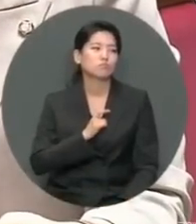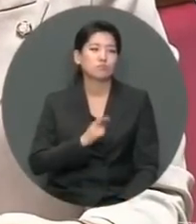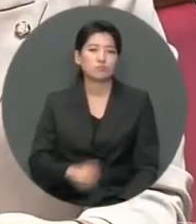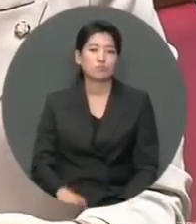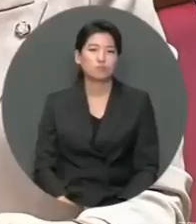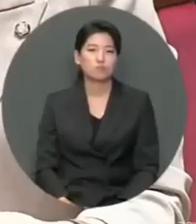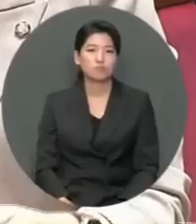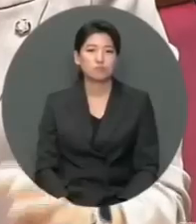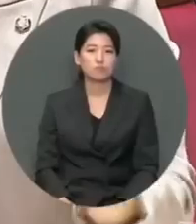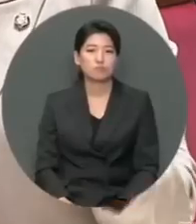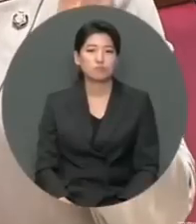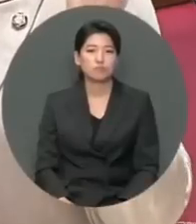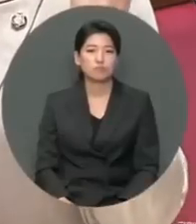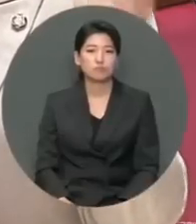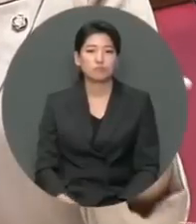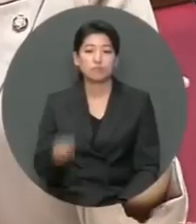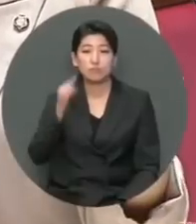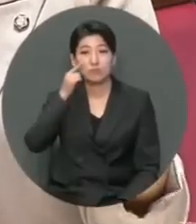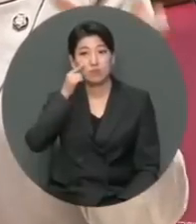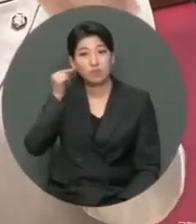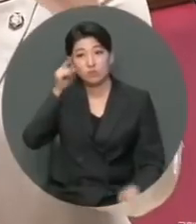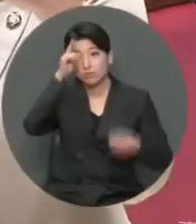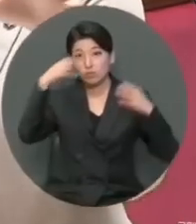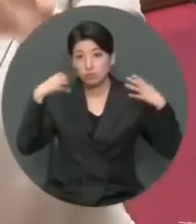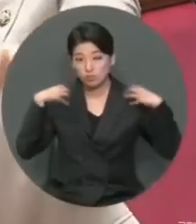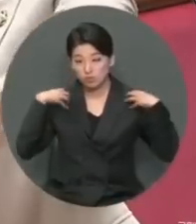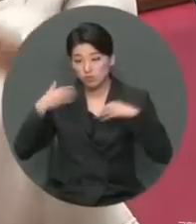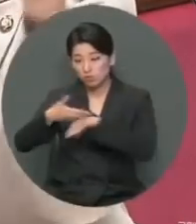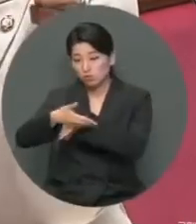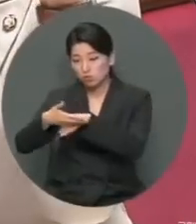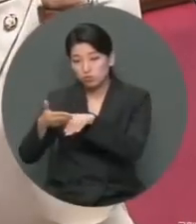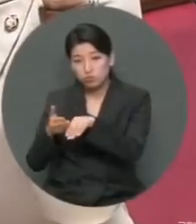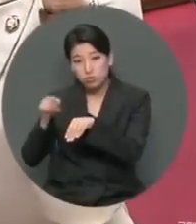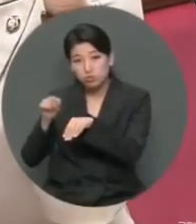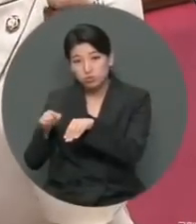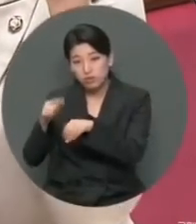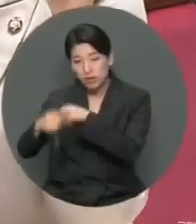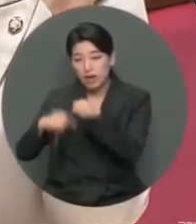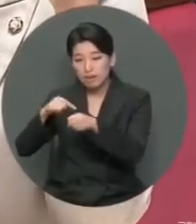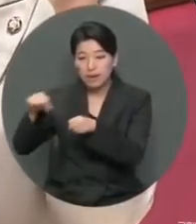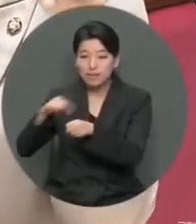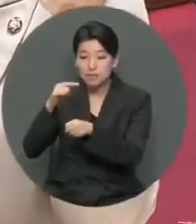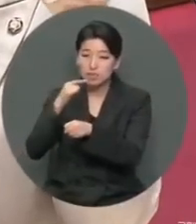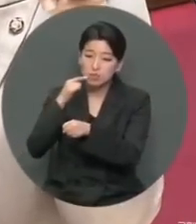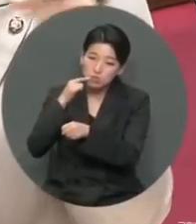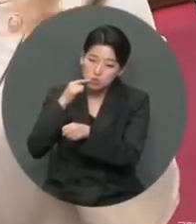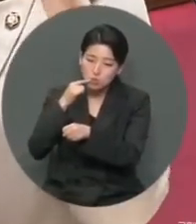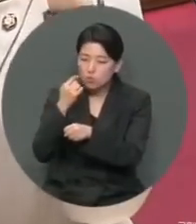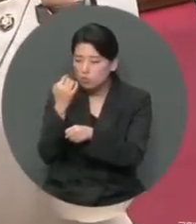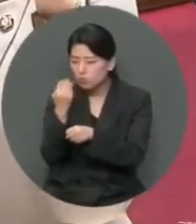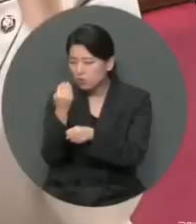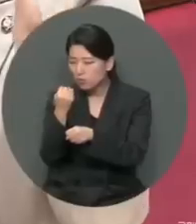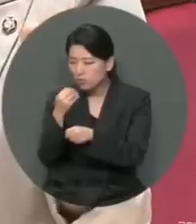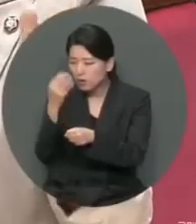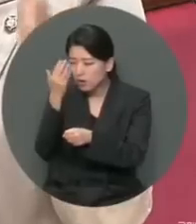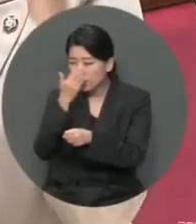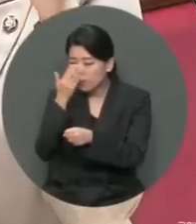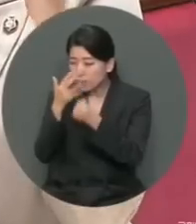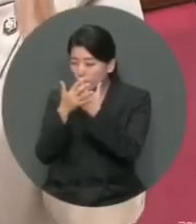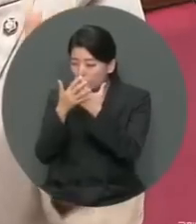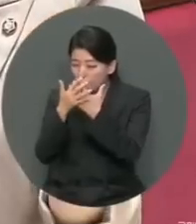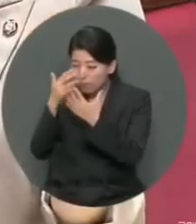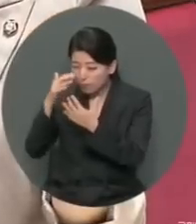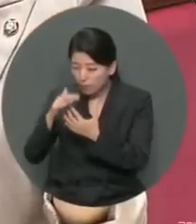일본 정부는 후쿠시마 앞바다의 방사능 검사 수치 같은 데이터를 근거로 해서 현재 후쿠시마